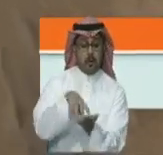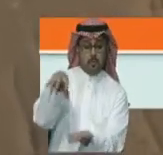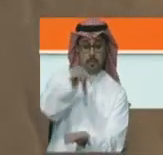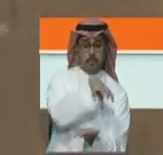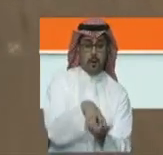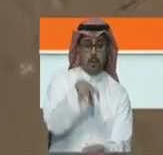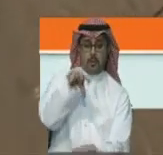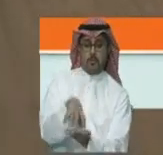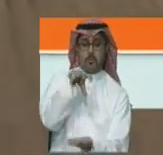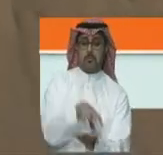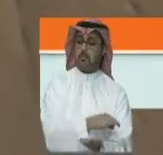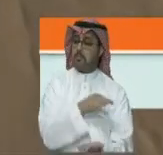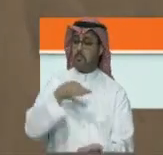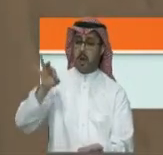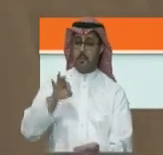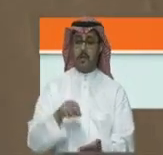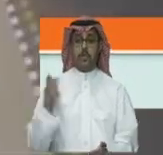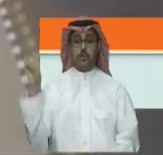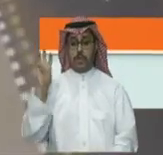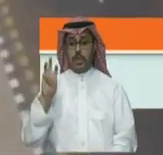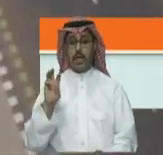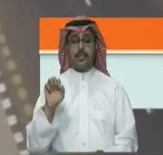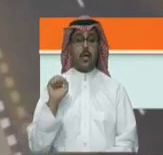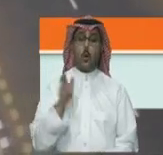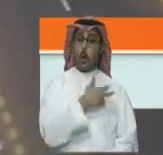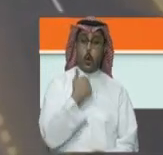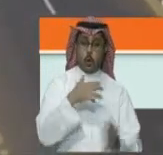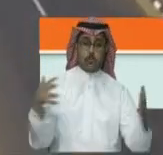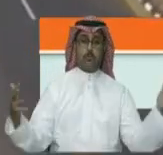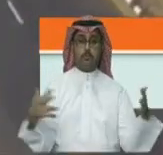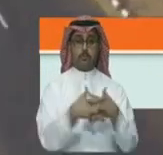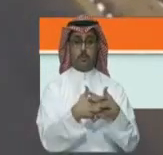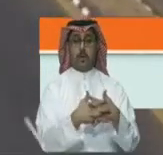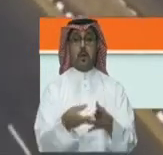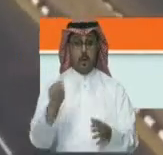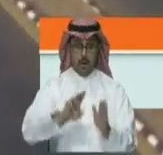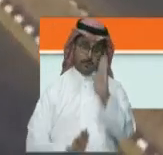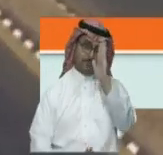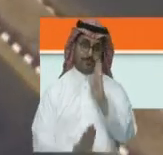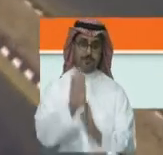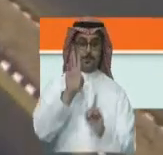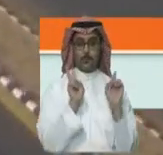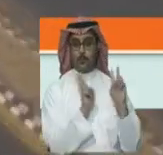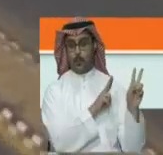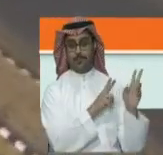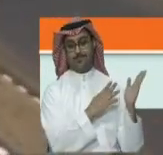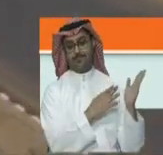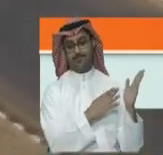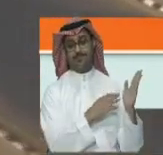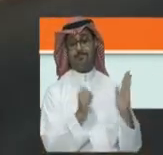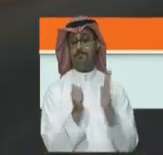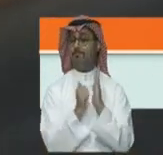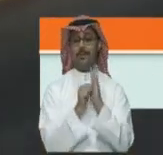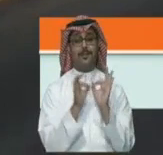عمل شمولي جمع القطاع الخاص بالقطاع الحكومي، والذي أثمر عن منجزات تاريخية تؤكدها الإحصائيات الأخيرة